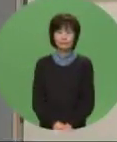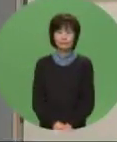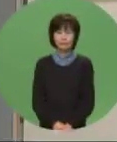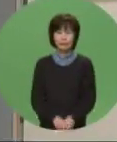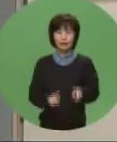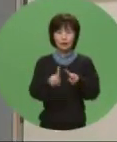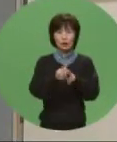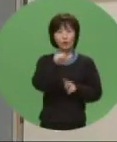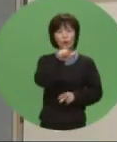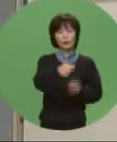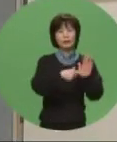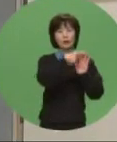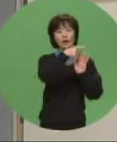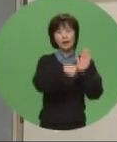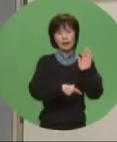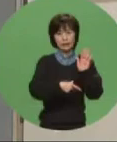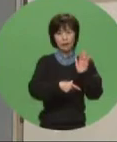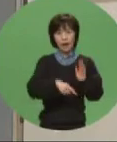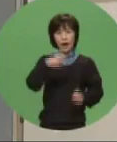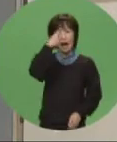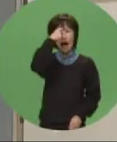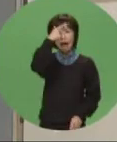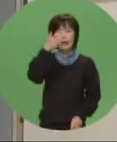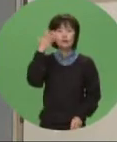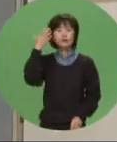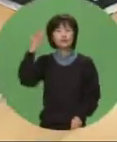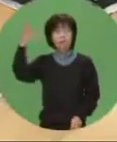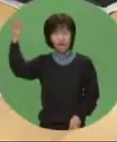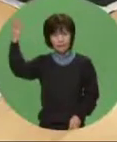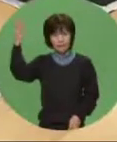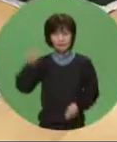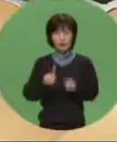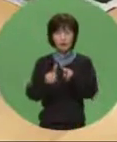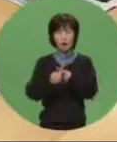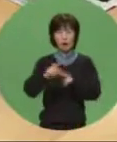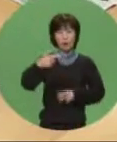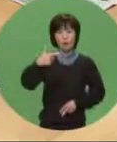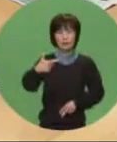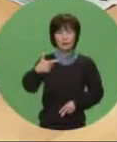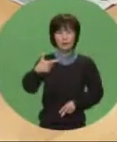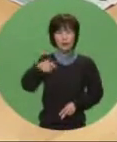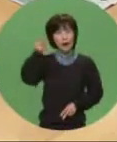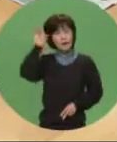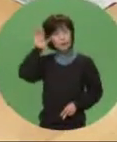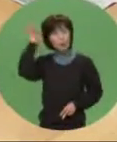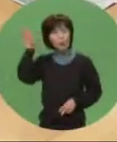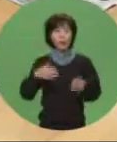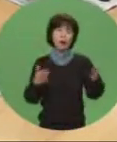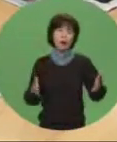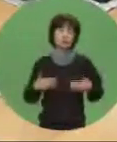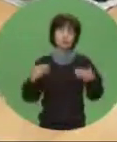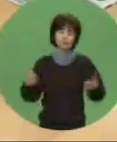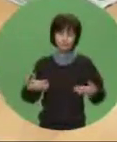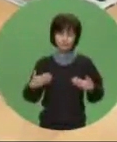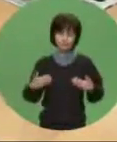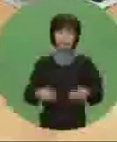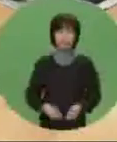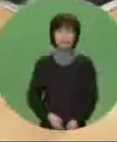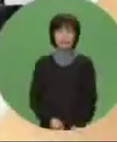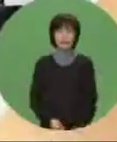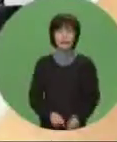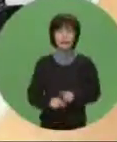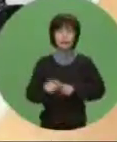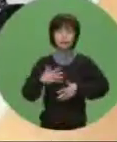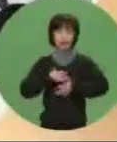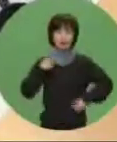5年生の課題は明るい夢、6年生は希望の春、そして中学生